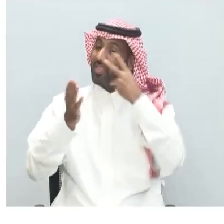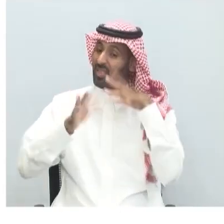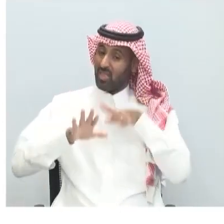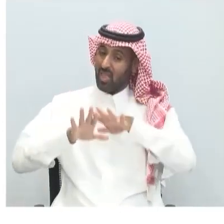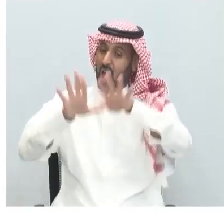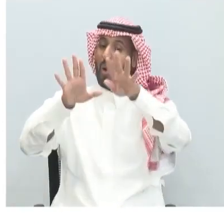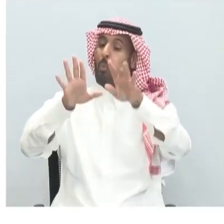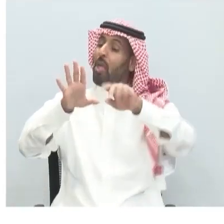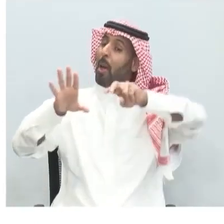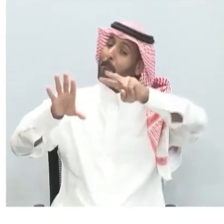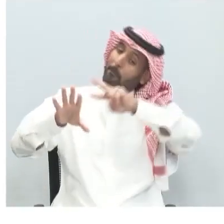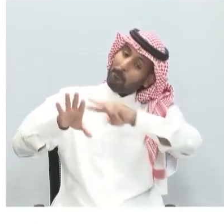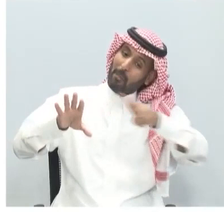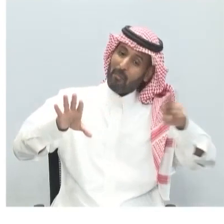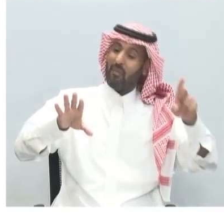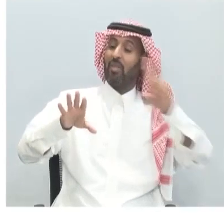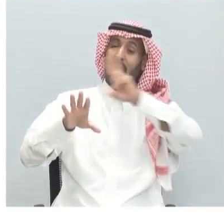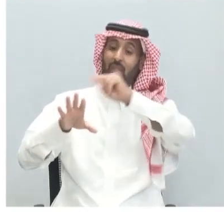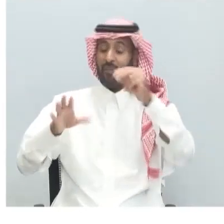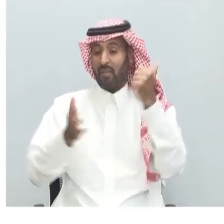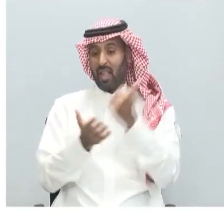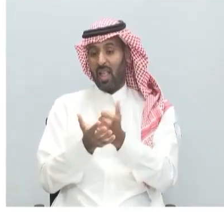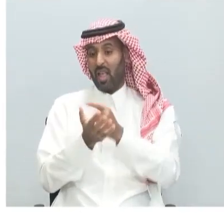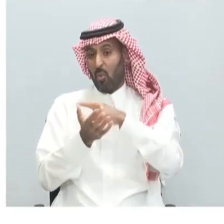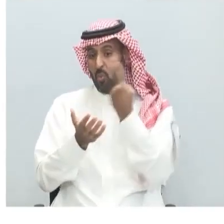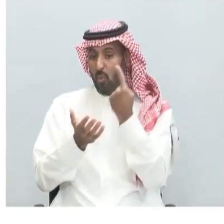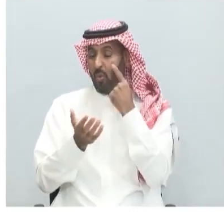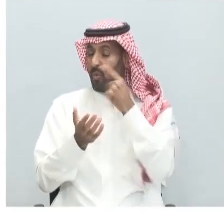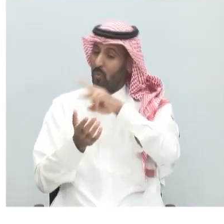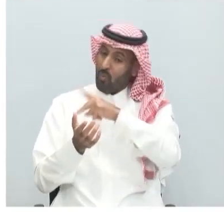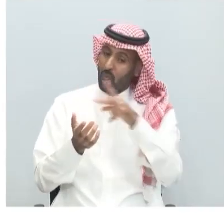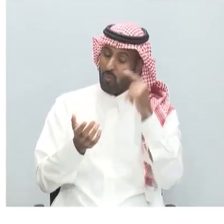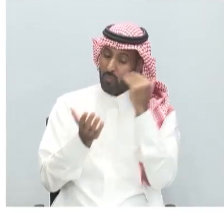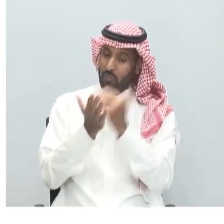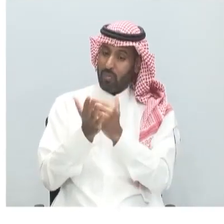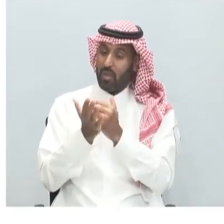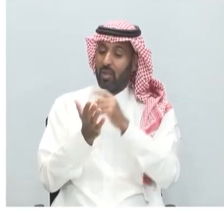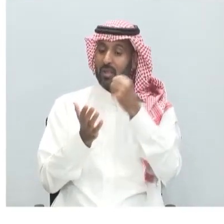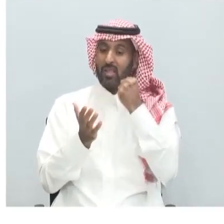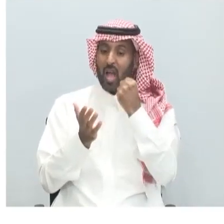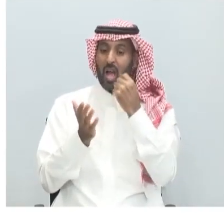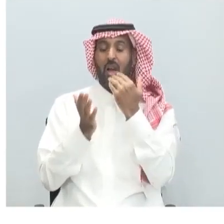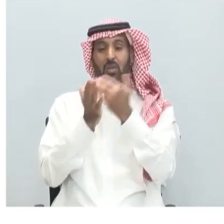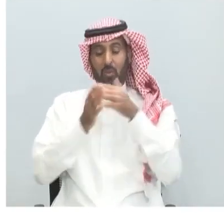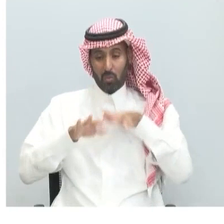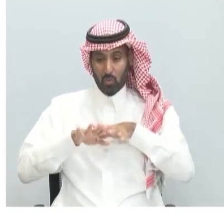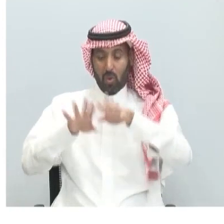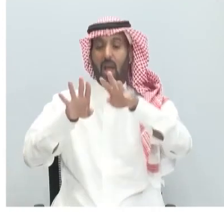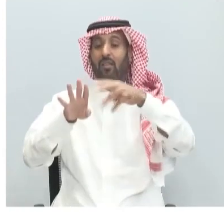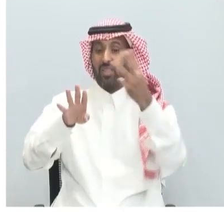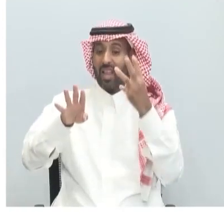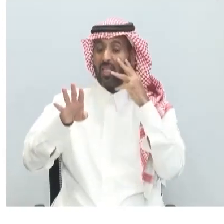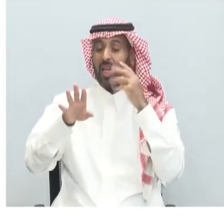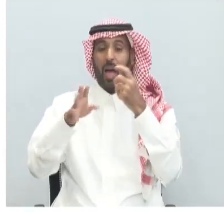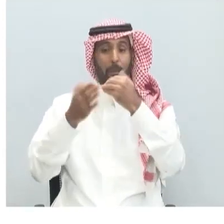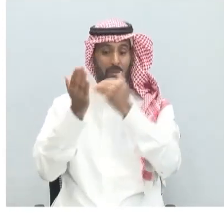المختلفه ضمن مستوى الطاقه الرئيسي الواحد مختلفه طاقه المستويات الفرعيه الثلاثه في المستوى